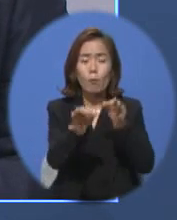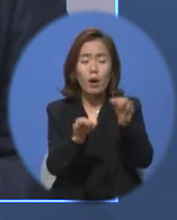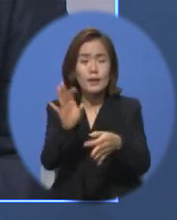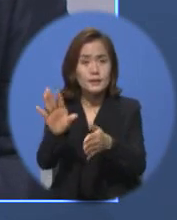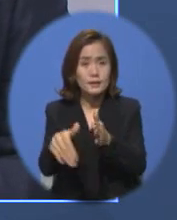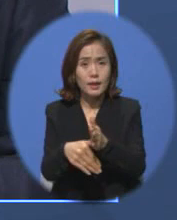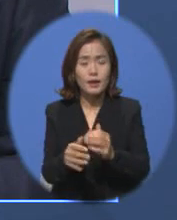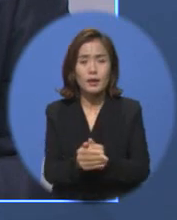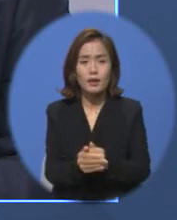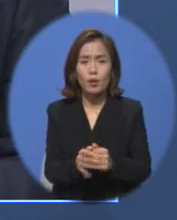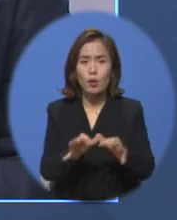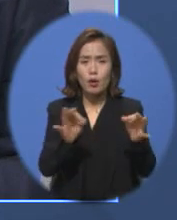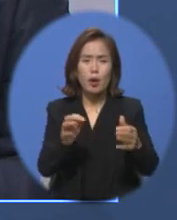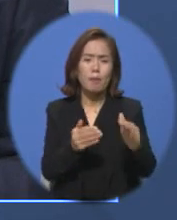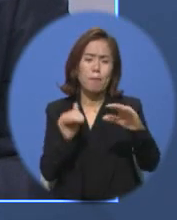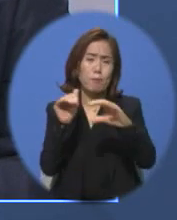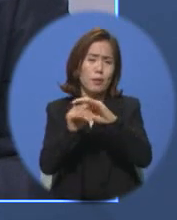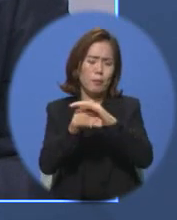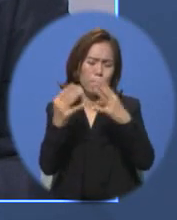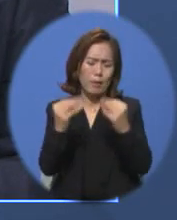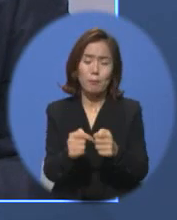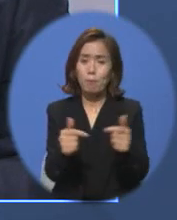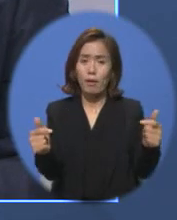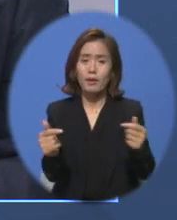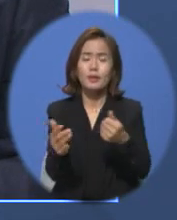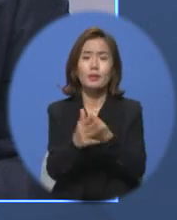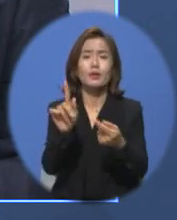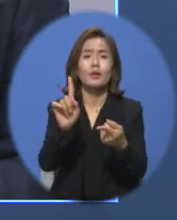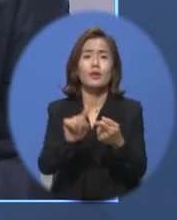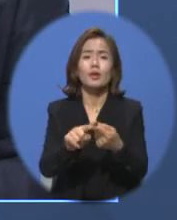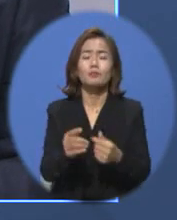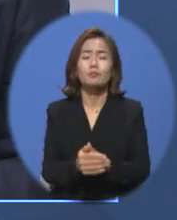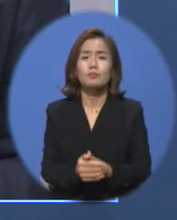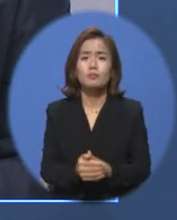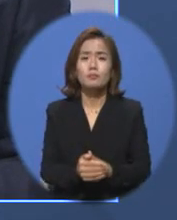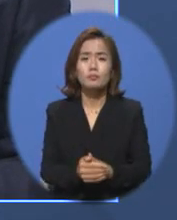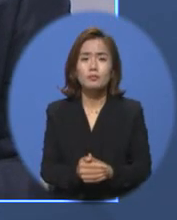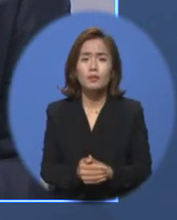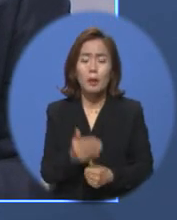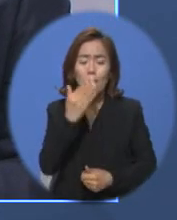지원수수료에대한불만이상당수존재합니다.저는